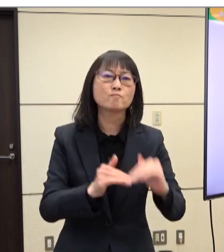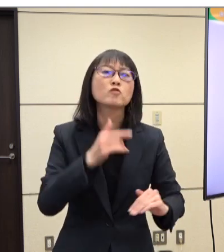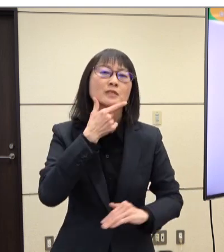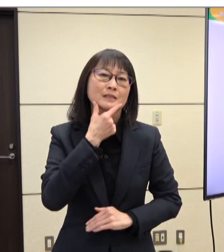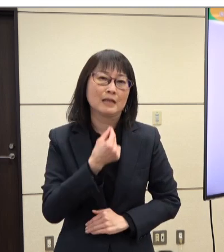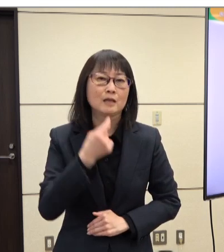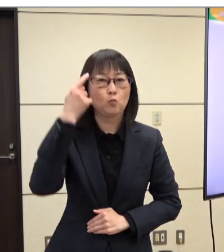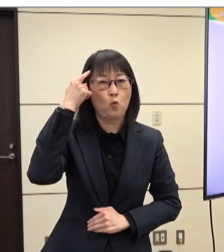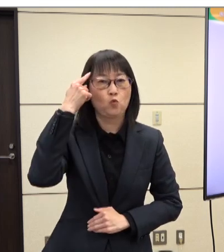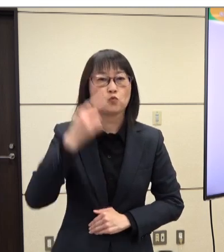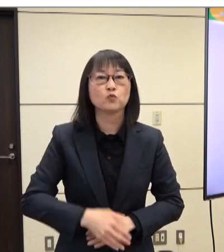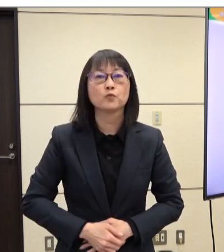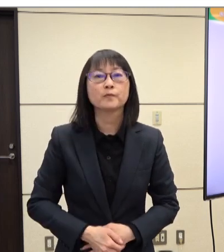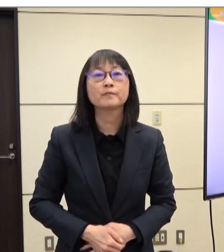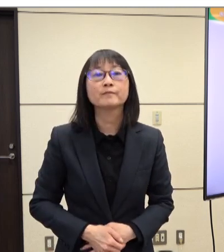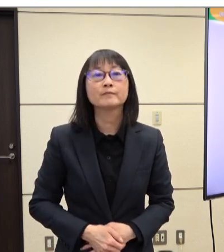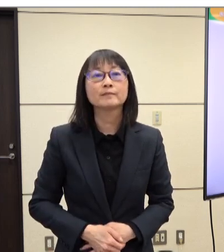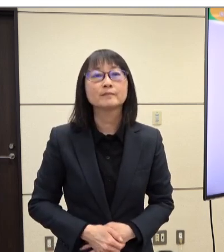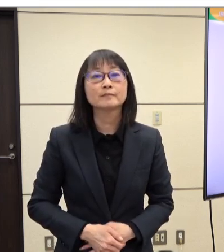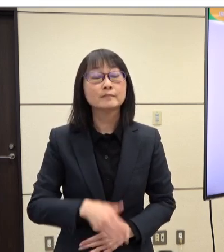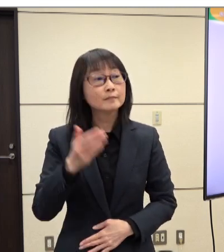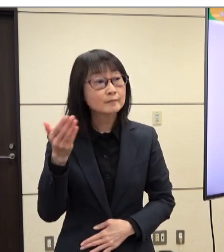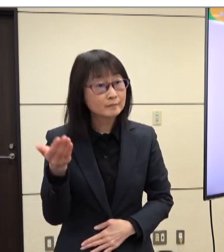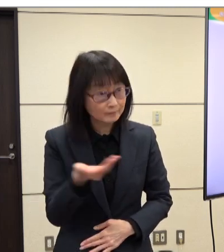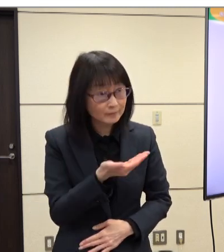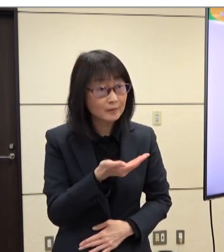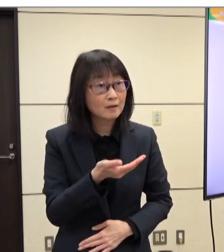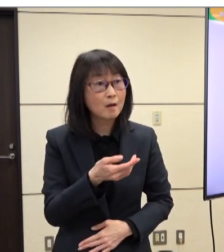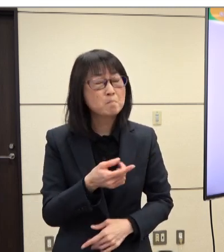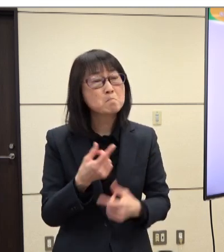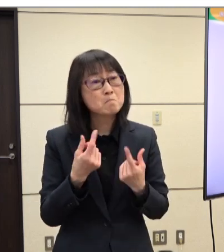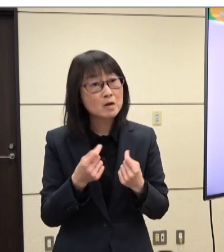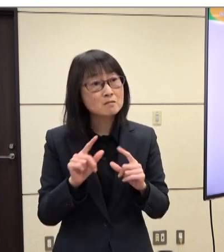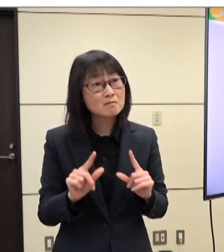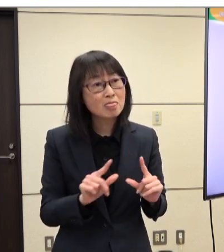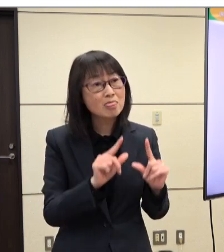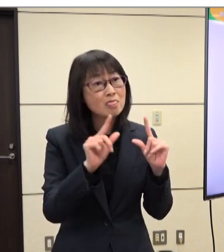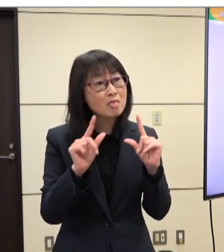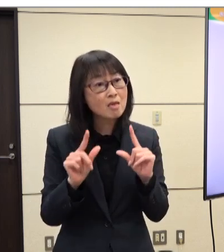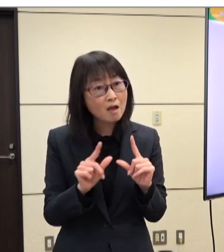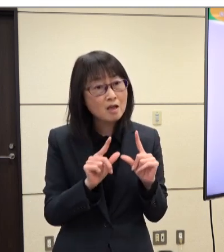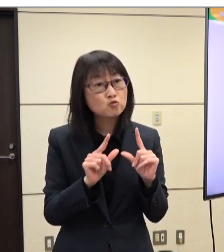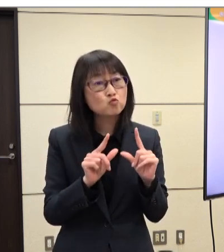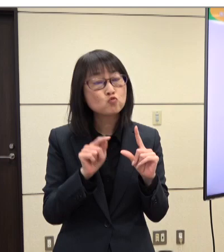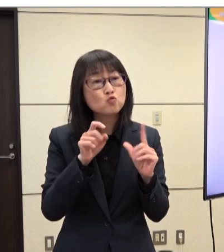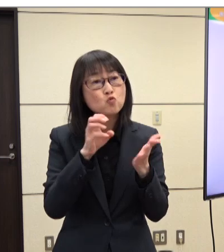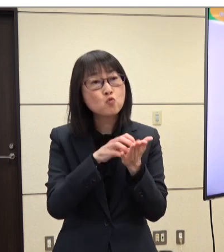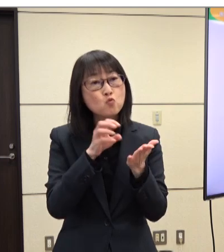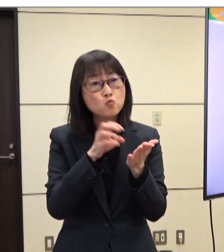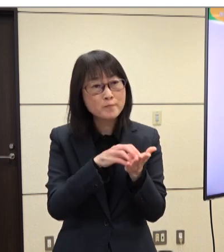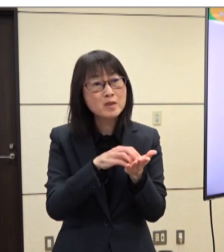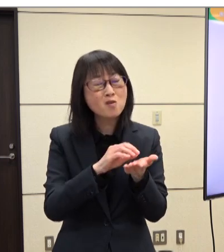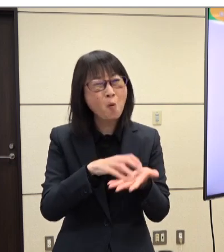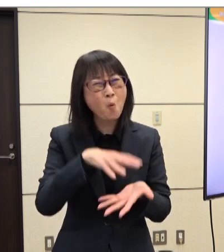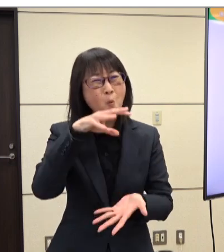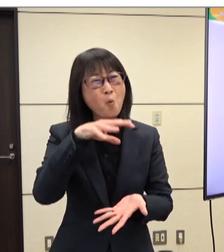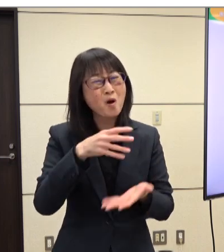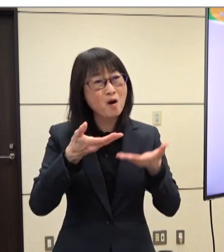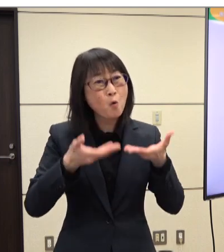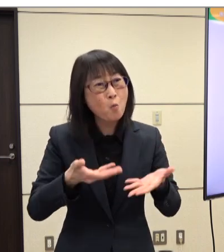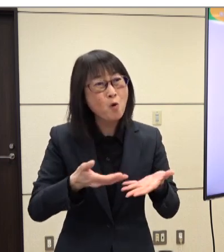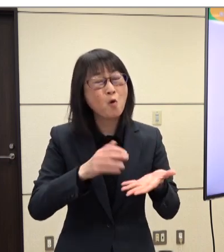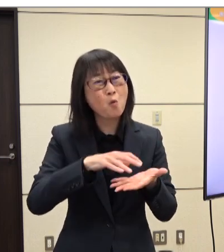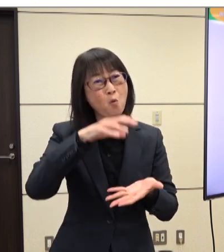関連してなんですが、やっぱり生活系が全体の順位を押し上げているなという印象はあるんですけど、はい、ゴミの有料化